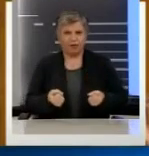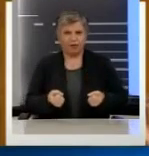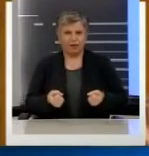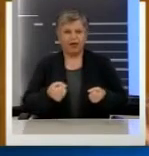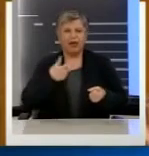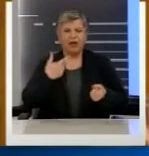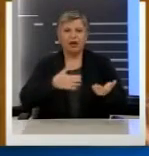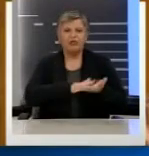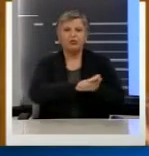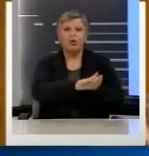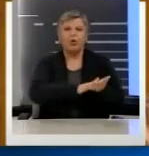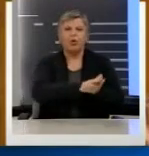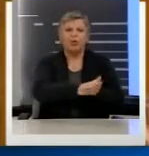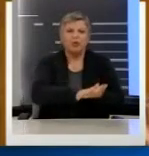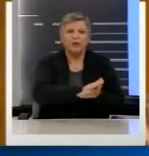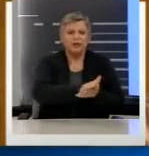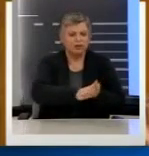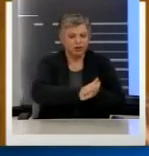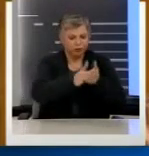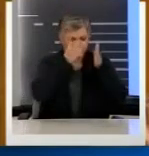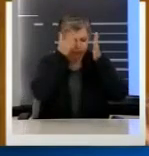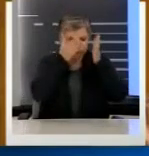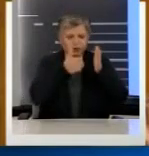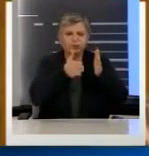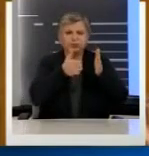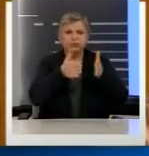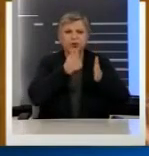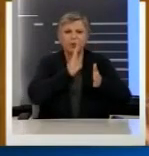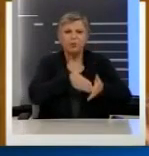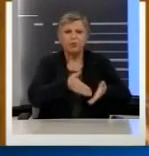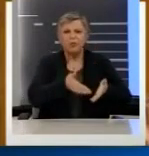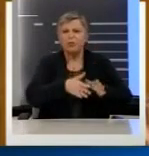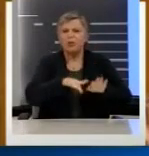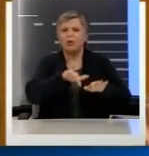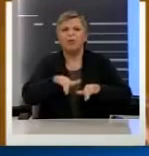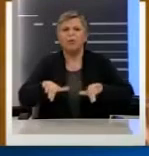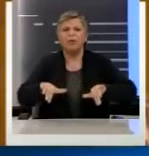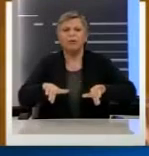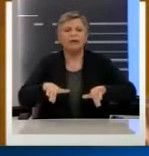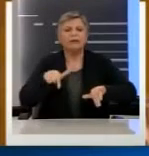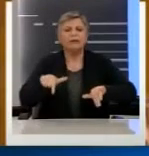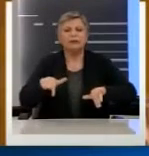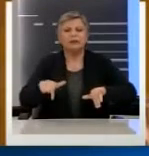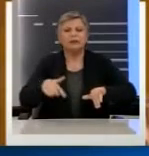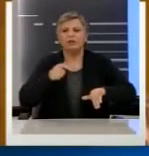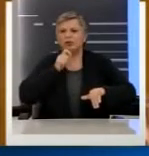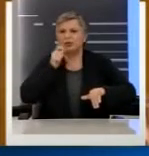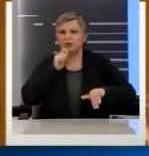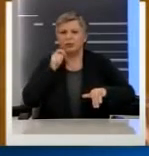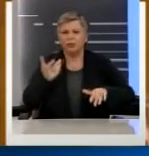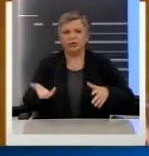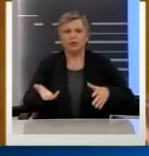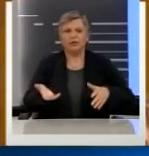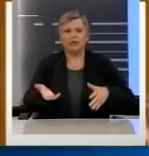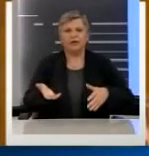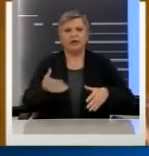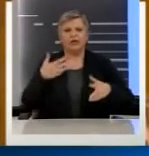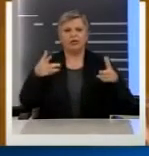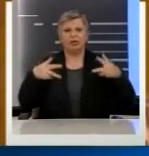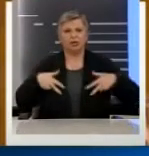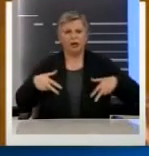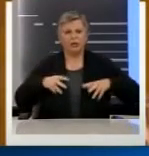θρησκευτικών δοξασιών στο ποίμνιό τους και από την άλλη τη λειτουργία του κοσμικού μας κράτους, της πολιτείας, μέσω